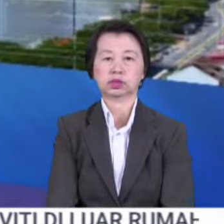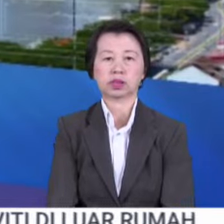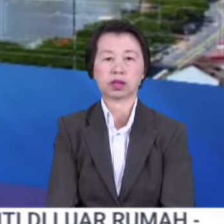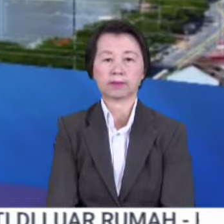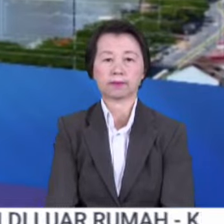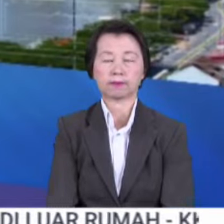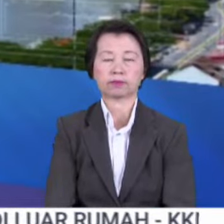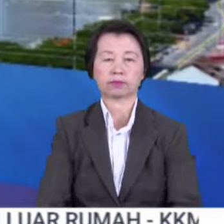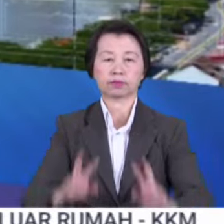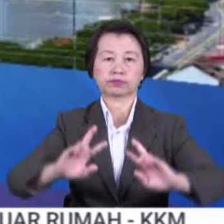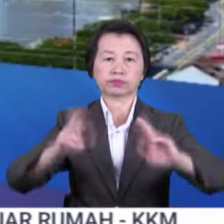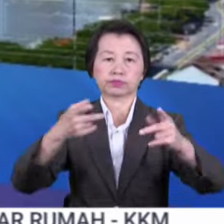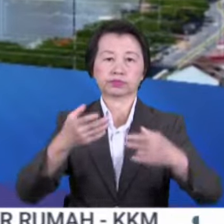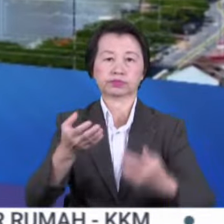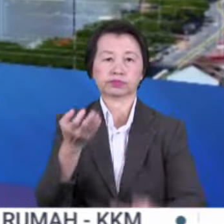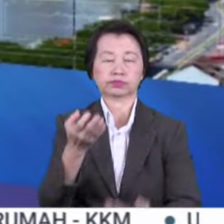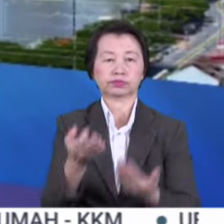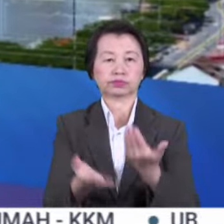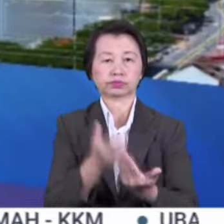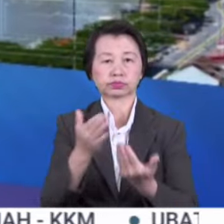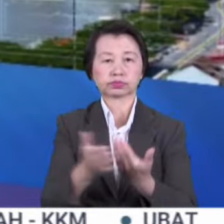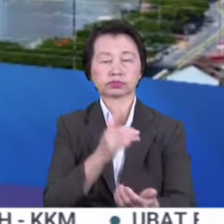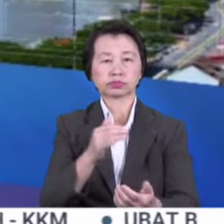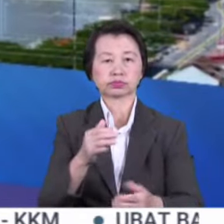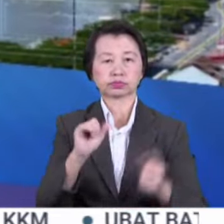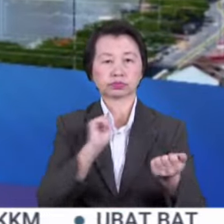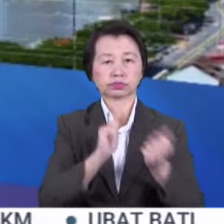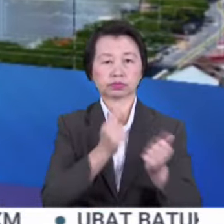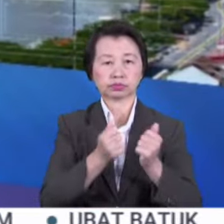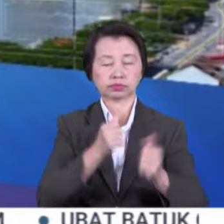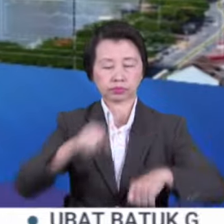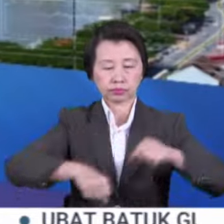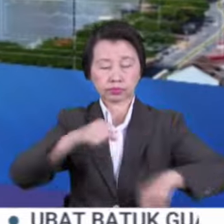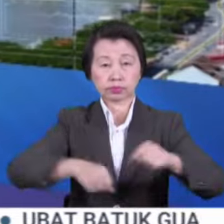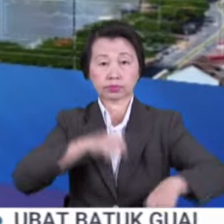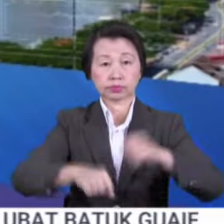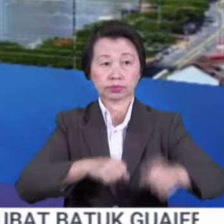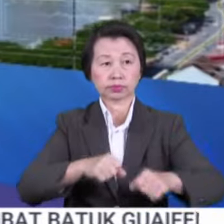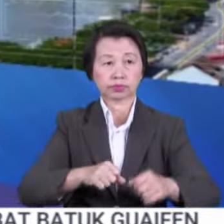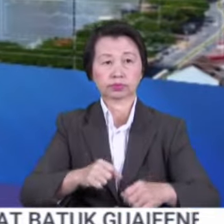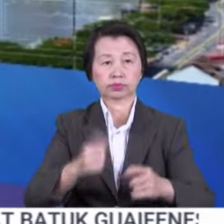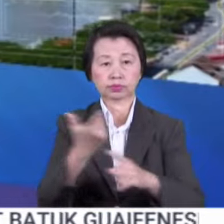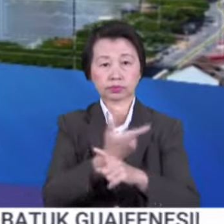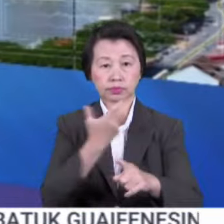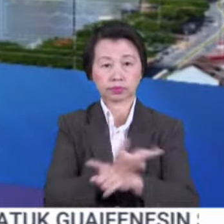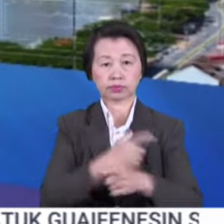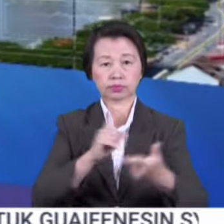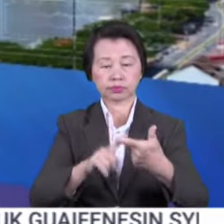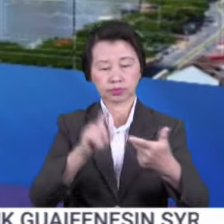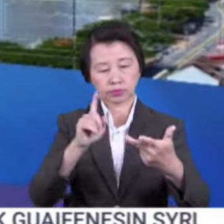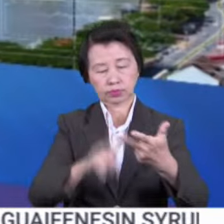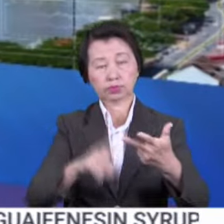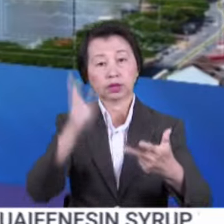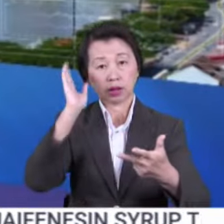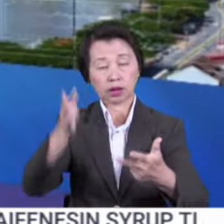meningkatkan kemudahan bagisukan berbasikal selain memperluas aspek latihan 2 Aspek penting yang akan diberi perhatian